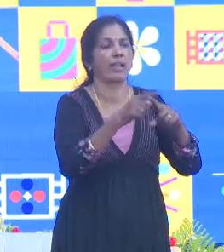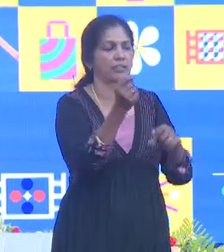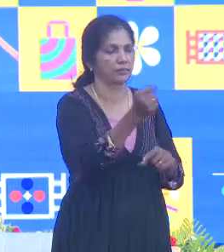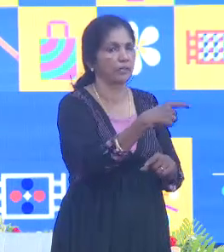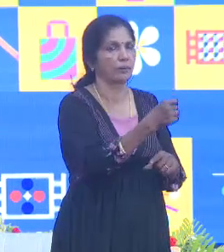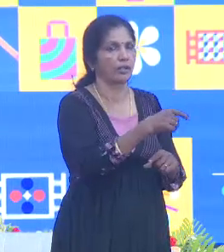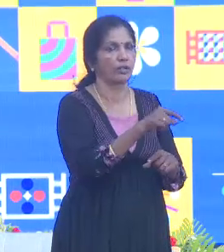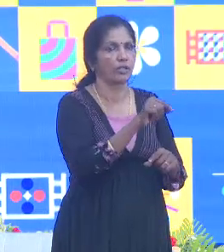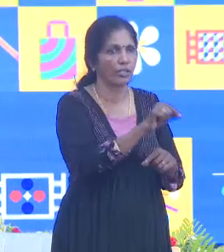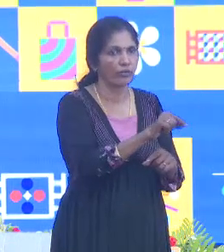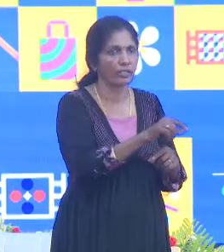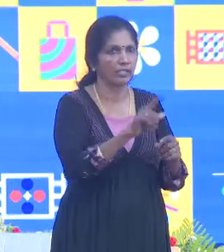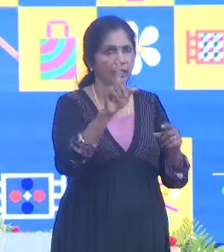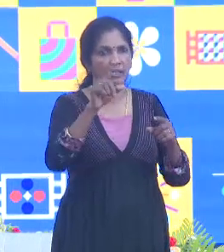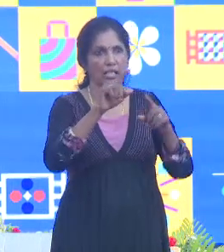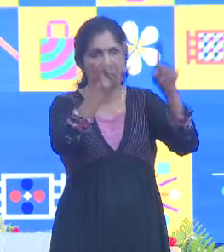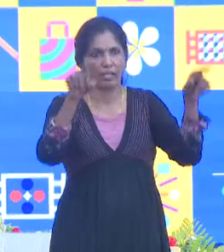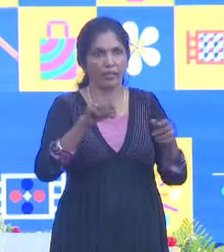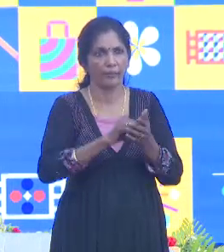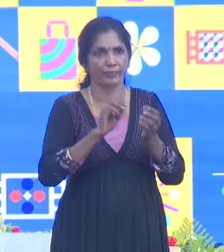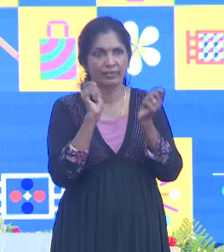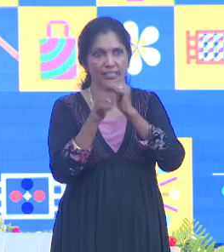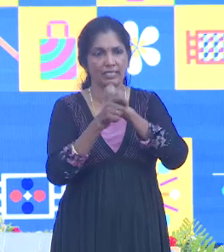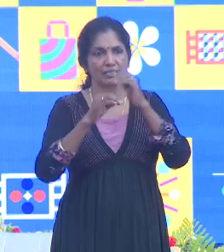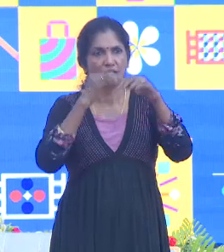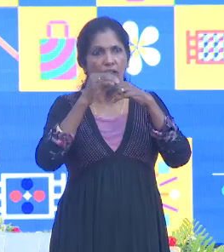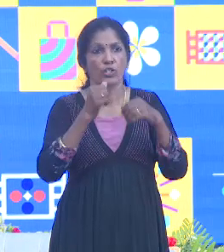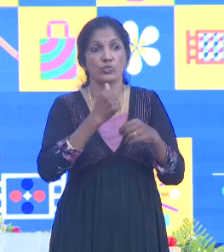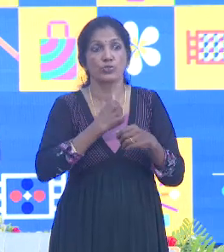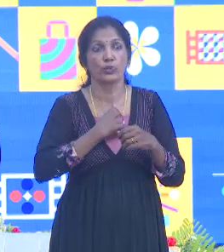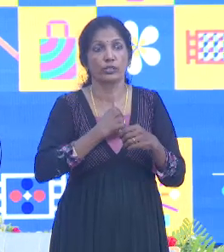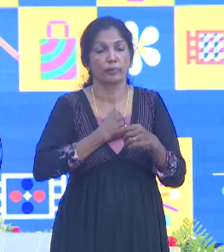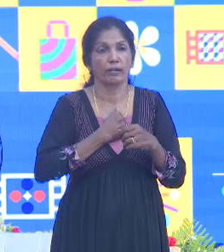അവിടെ നിന്ന് ഭൂപരിഷ്കരണ നടപടികളിൽ കൂടി സ്വന്തമായി